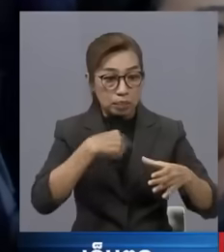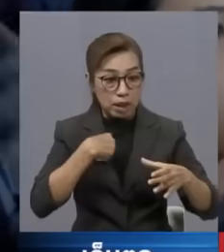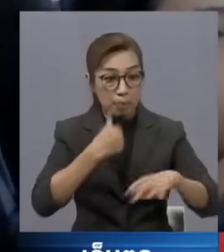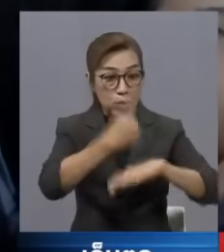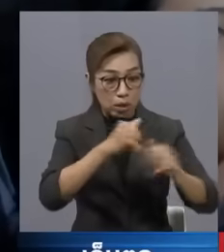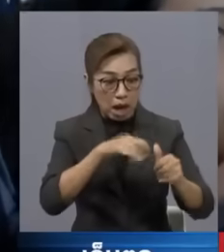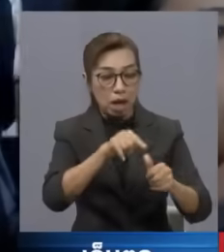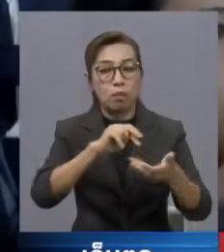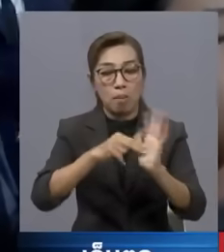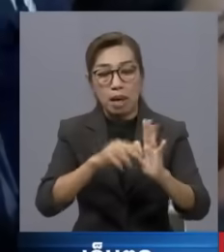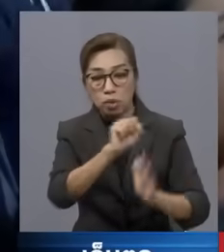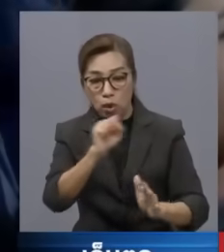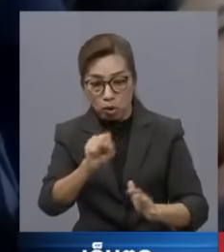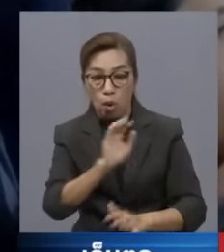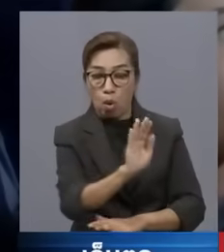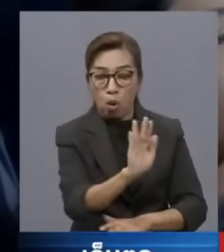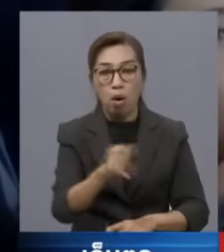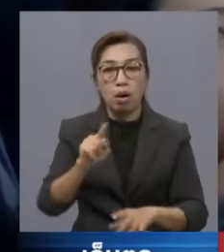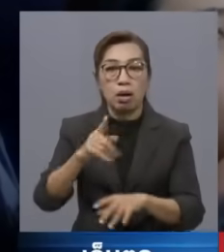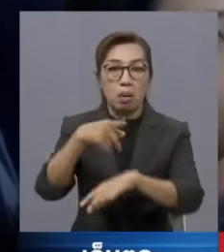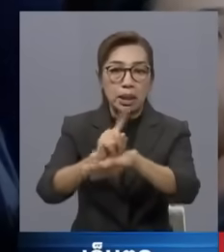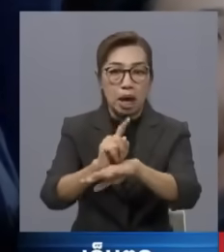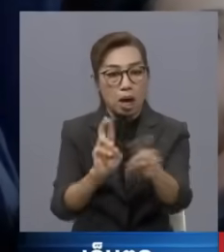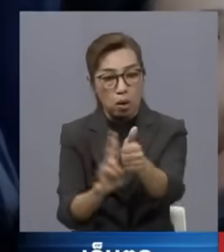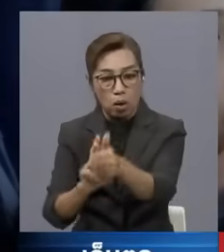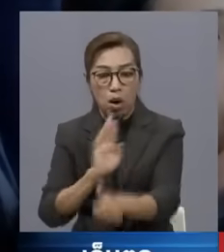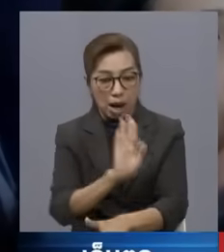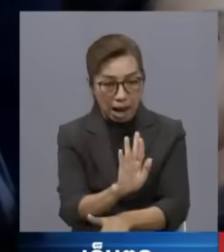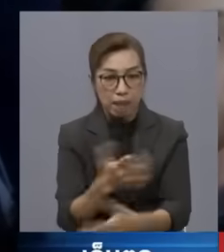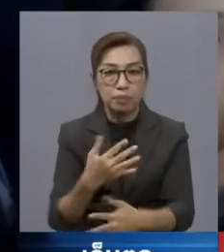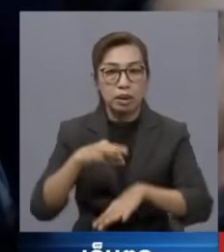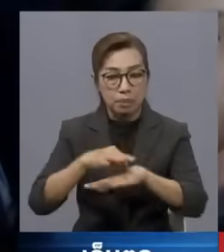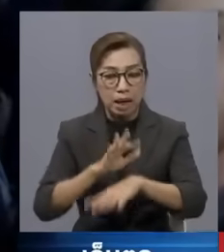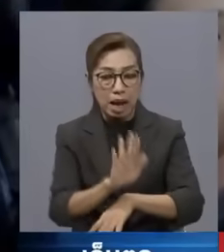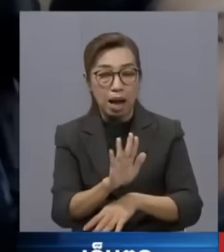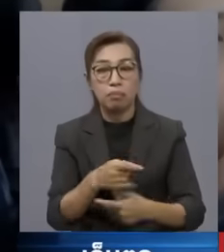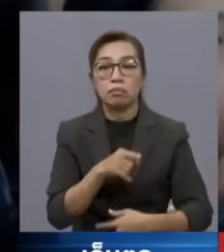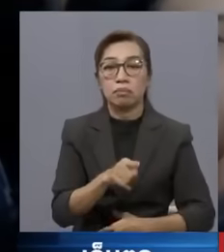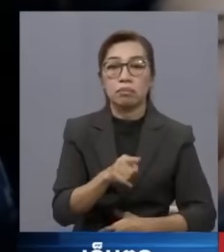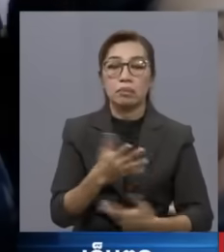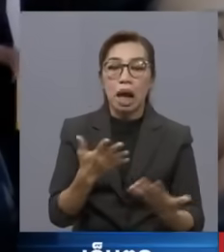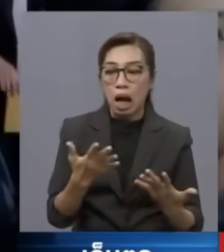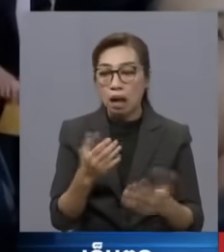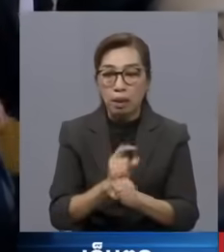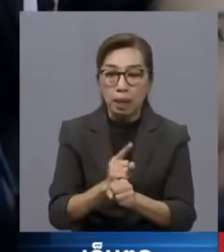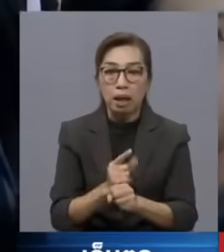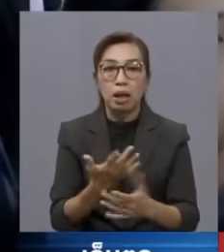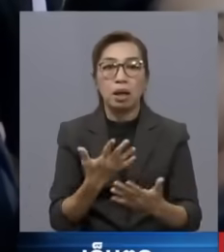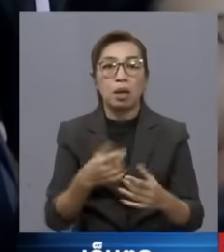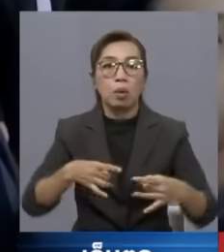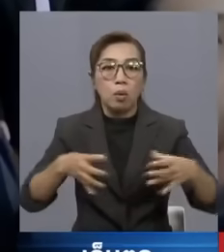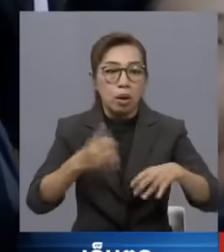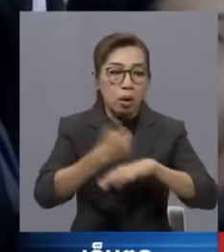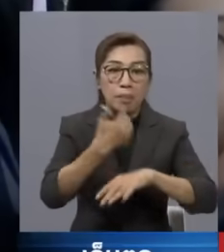ตำแหน่งในรัฐบาลหรือว่าห้ามเป็นประธานสภารองประธานสภาถ้าทำแบบเนี้ยเดี๋ยวมันจะเกิด Dead lockทางการเมืองนะครับรอเงื่อนไขแบบ